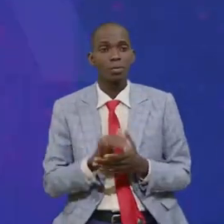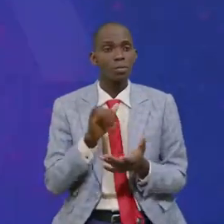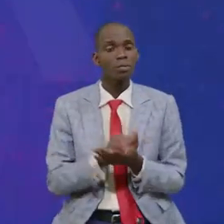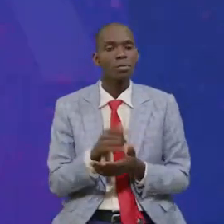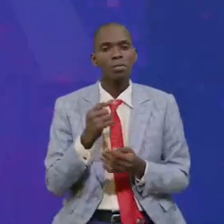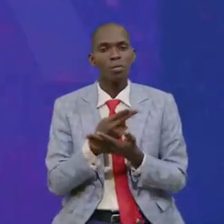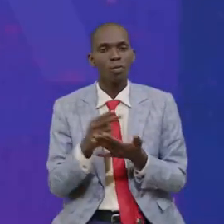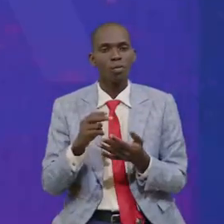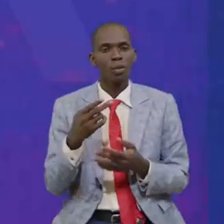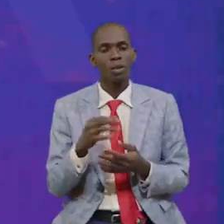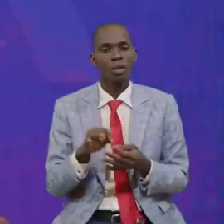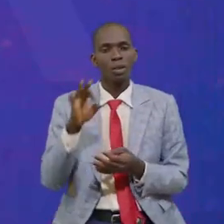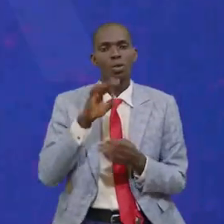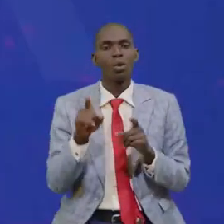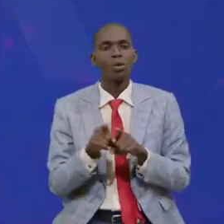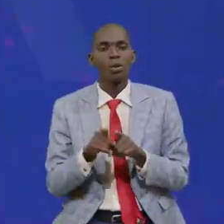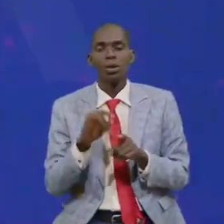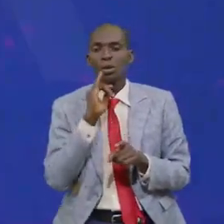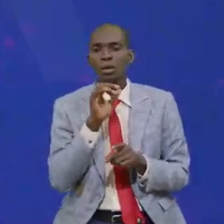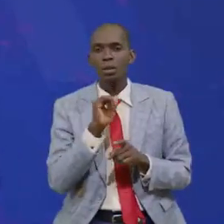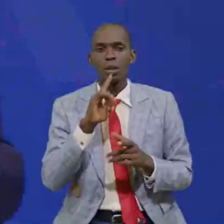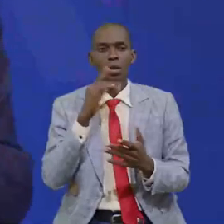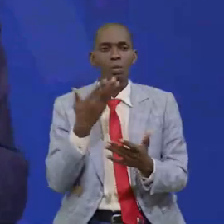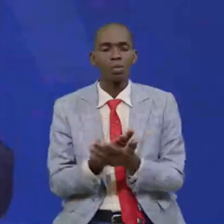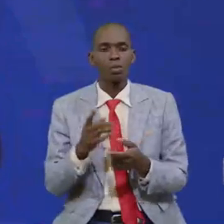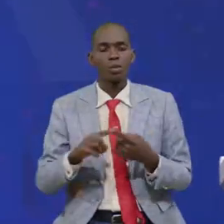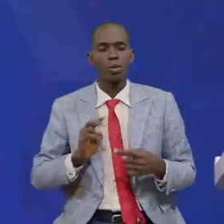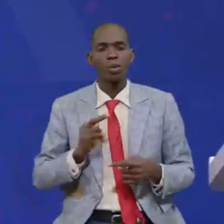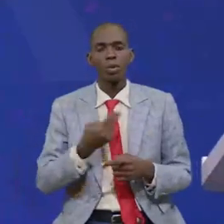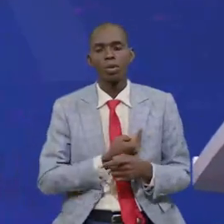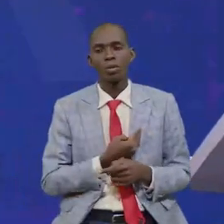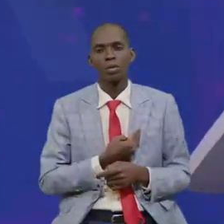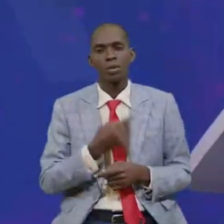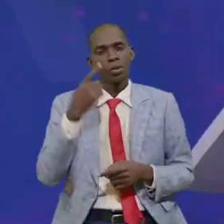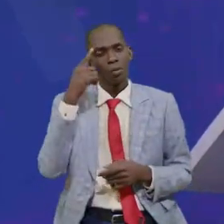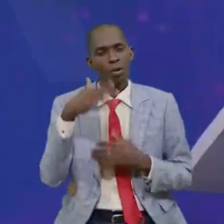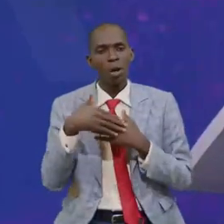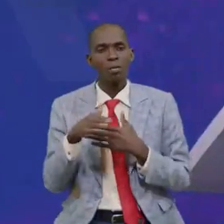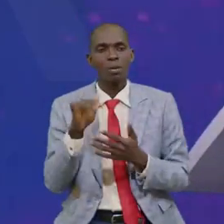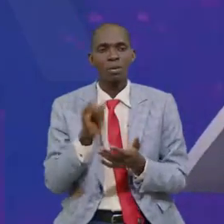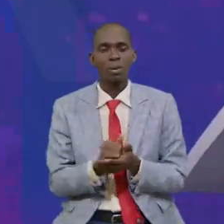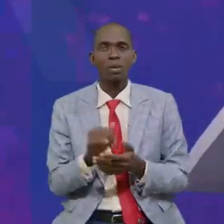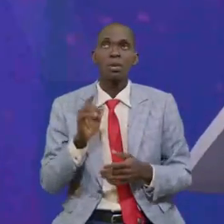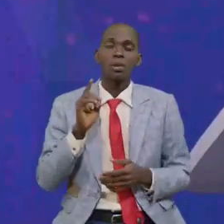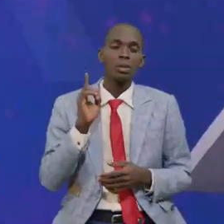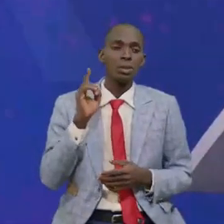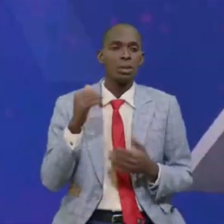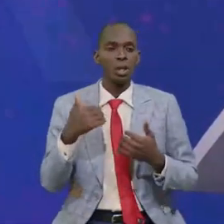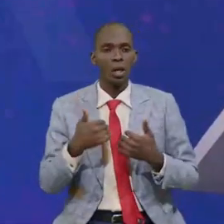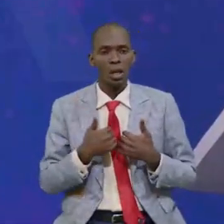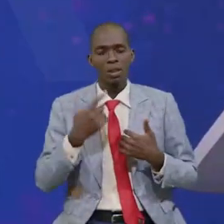que le Saint-Esprit nous atteste aussi, car après avoir dit,